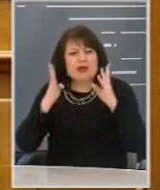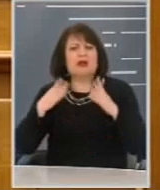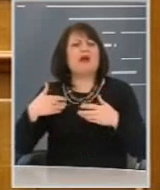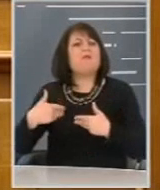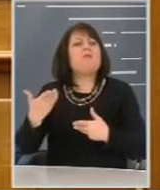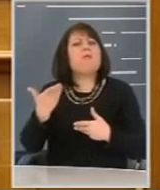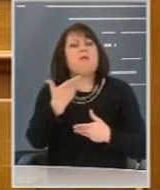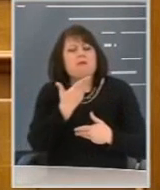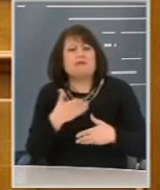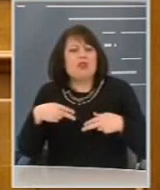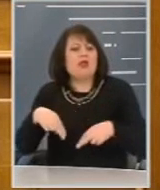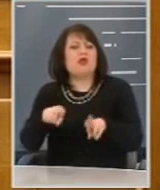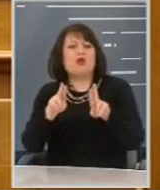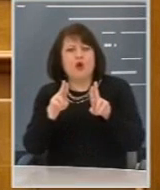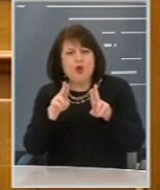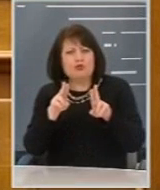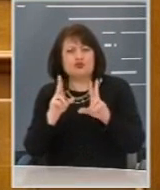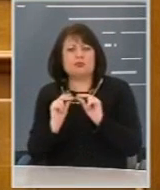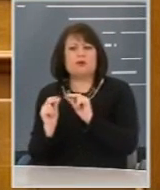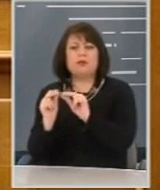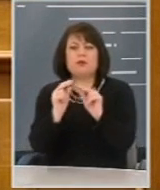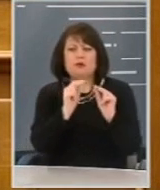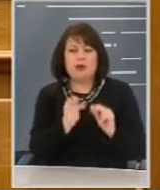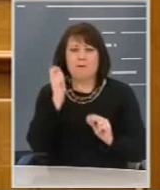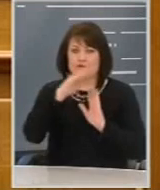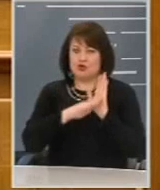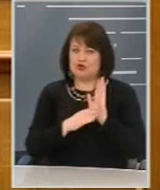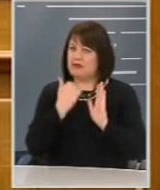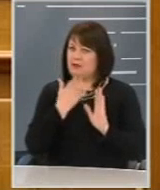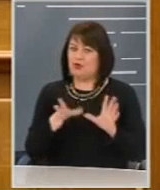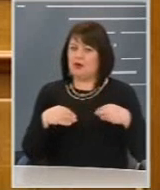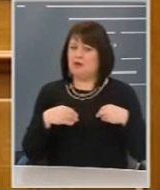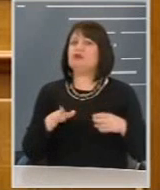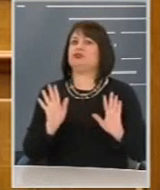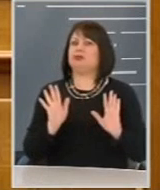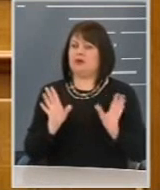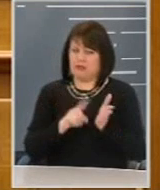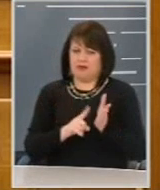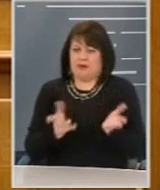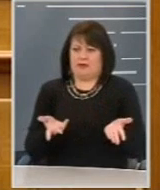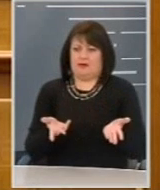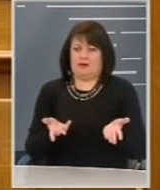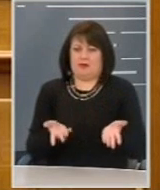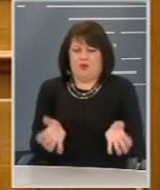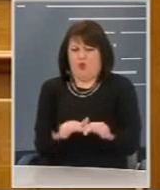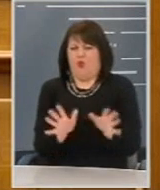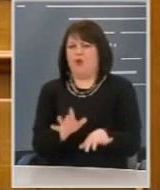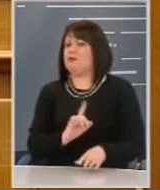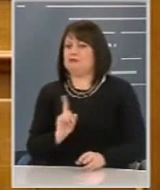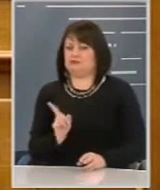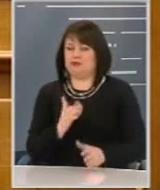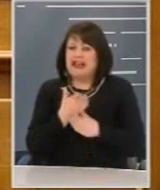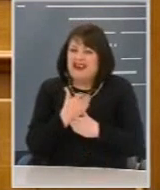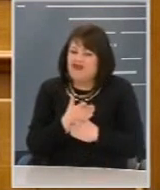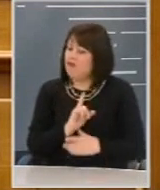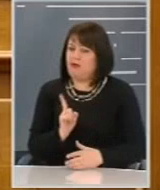χρόνια. Όλα αυτά τα οποία το πολιτικό σύστημα πια δεν μπορεί να τα αρνηθεί, δεν μπορεί να τα αποποιηθεί, δεν μπορεί να τα κουκουλώσει. Και